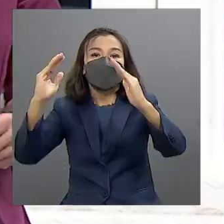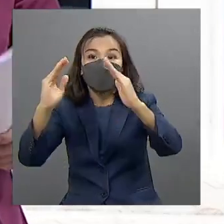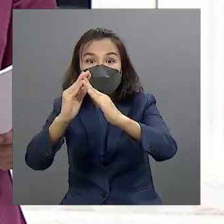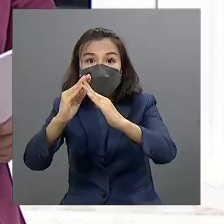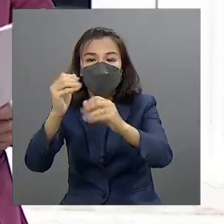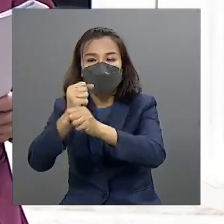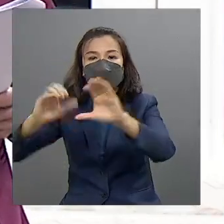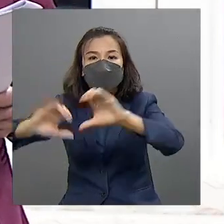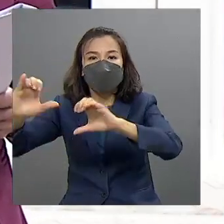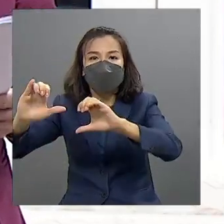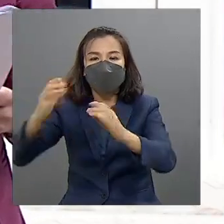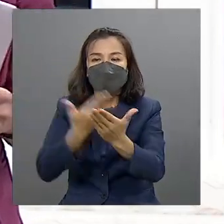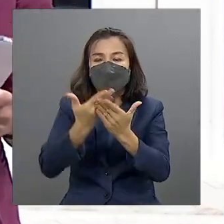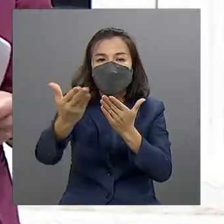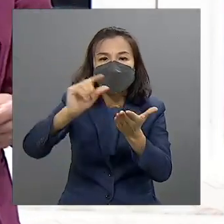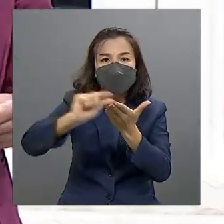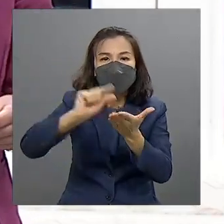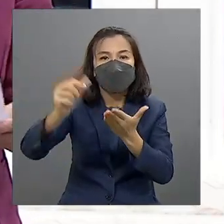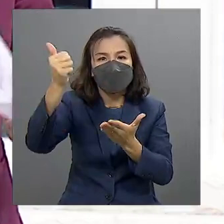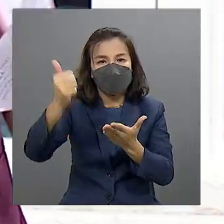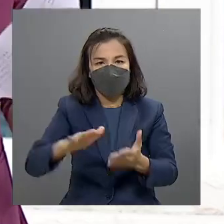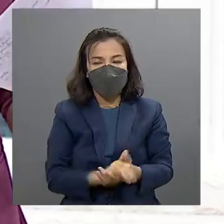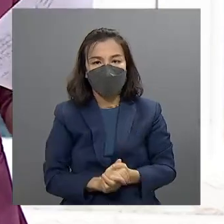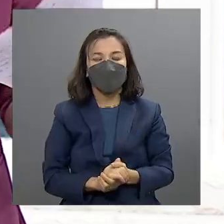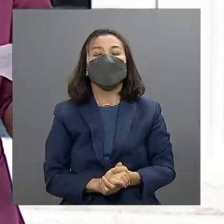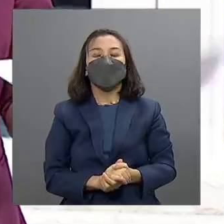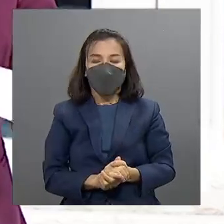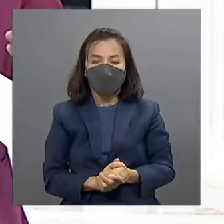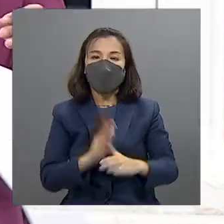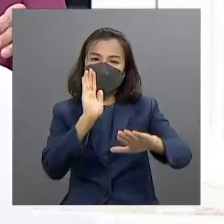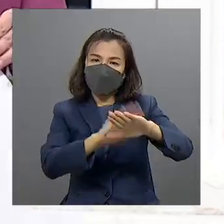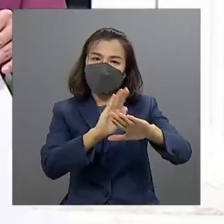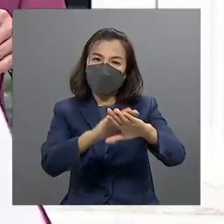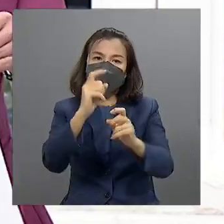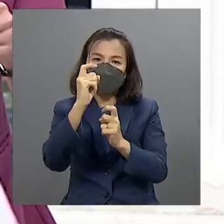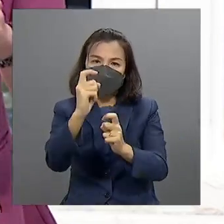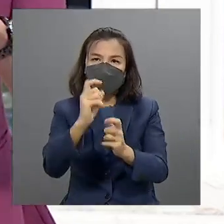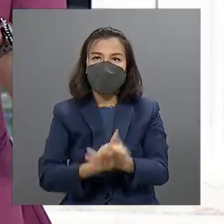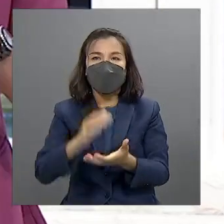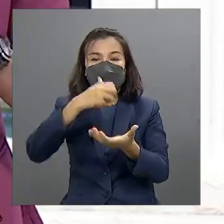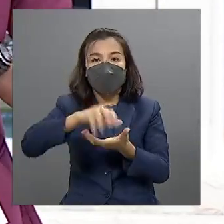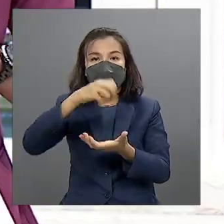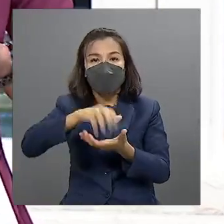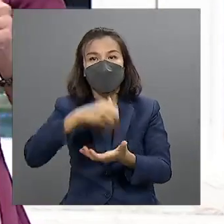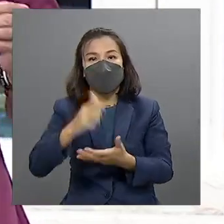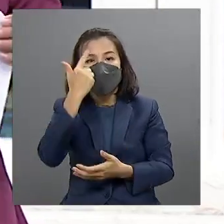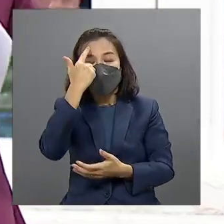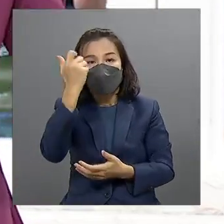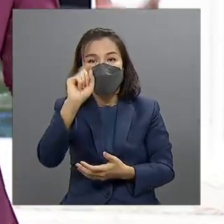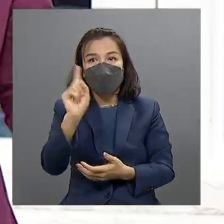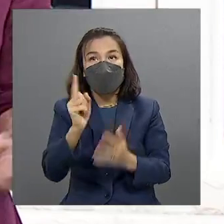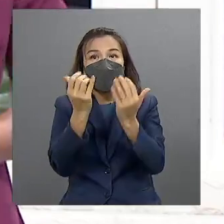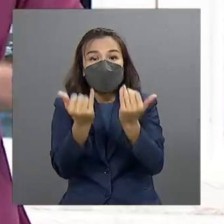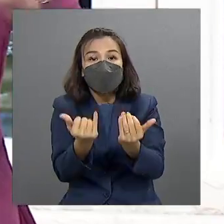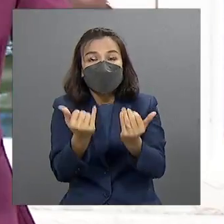นี่ก็เลยทำให้ต้องเตินภักัค่ะ สองสามีพระยานี้นี่นะคะอัี้เล่าให้ฟังเลย เพราะว่าปัจจุบันนี้มผู้ที่